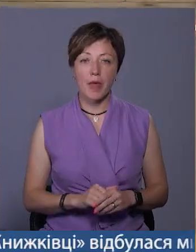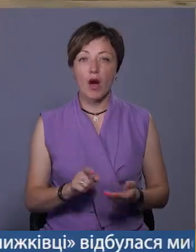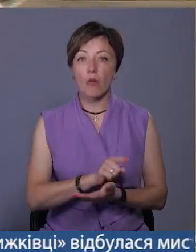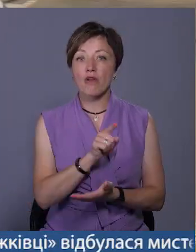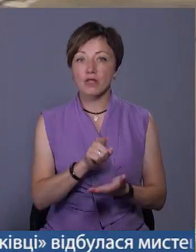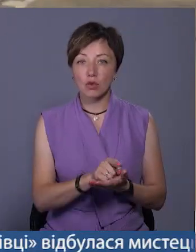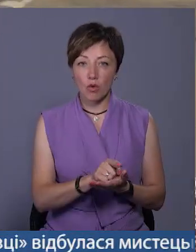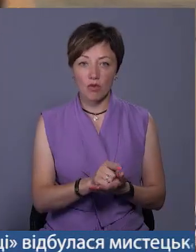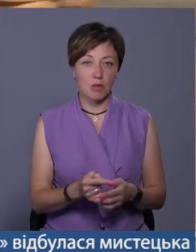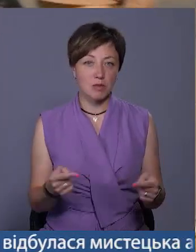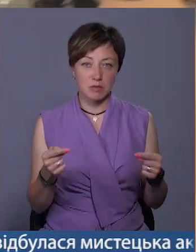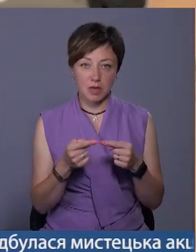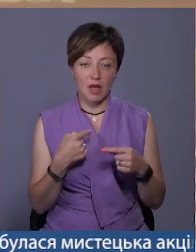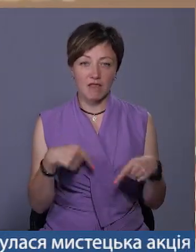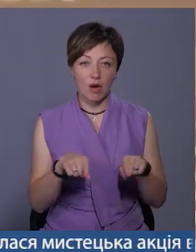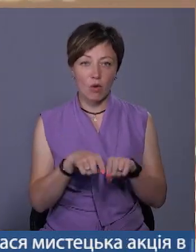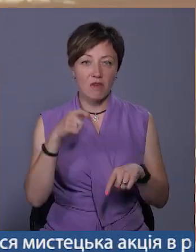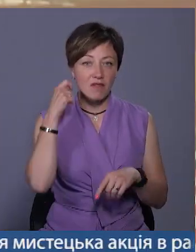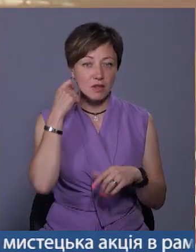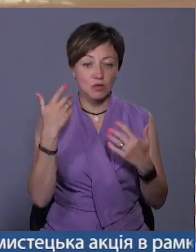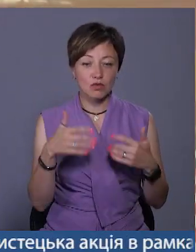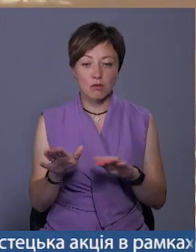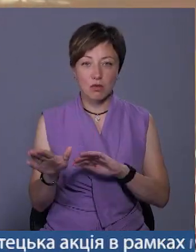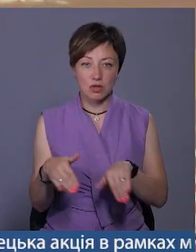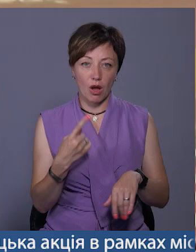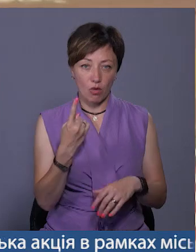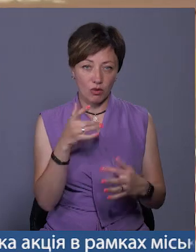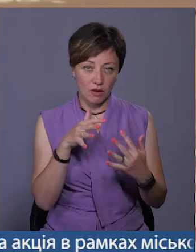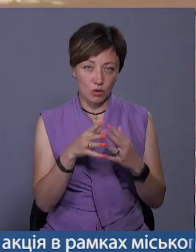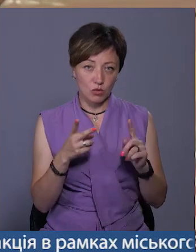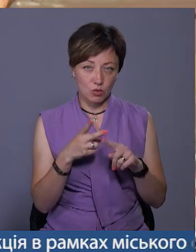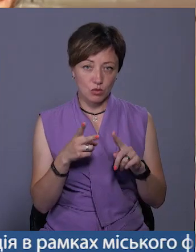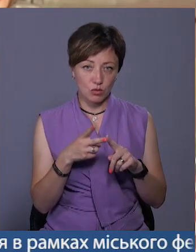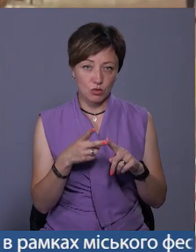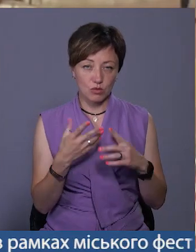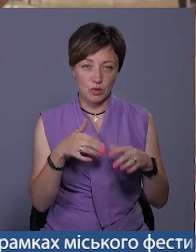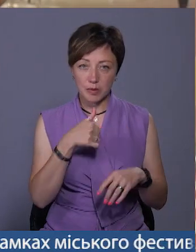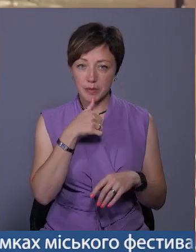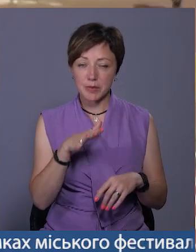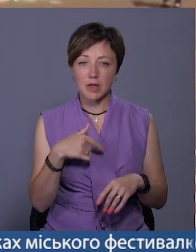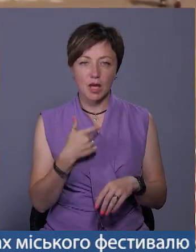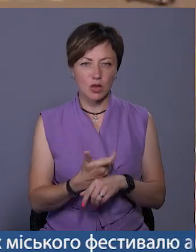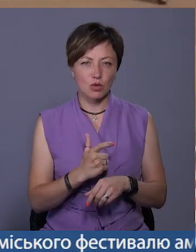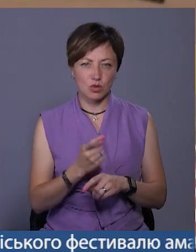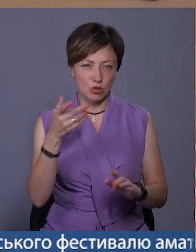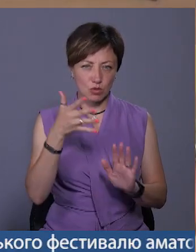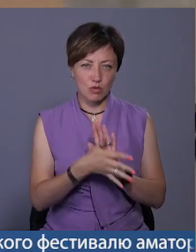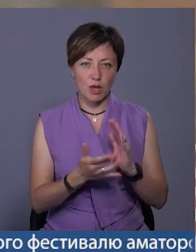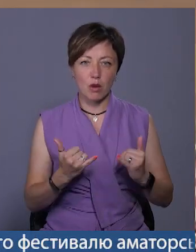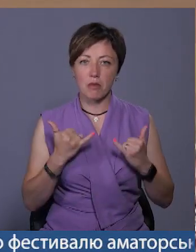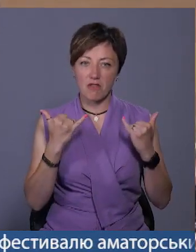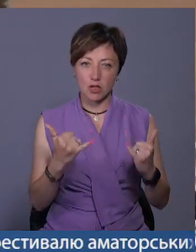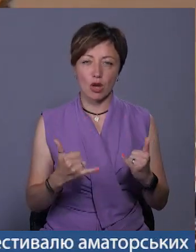Обов'язково і беззаперечно. Я в такому віці, що вже пройшла одну війну, тепер другу війну проходжу. Тому я дуже це розумію і